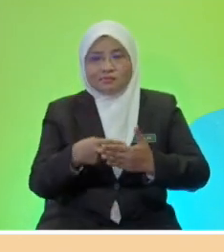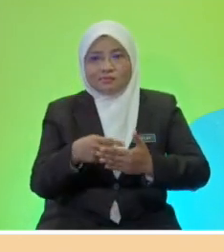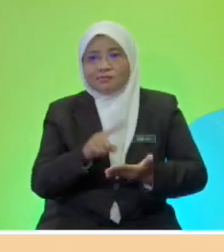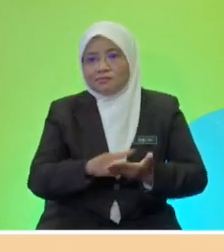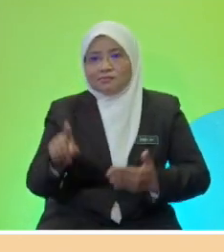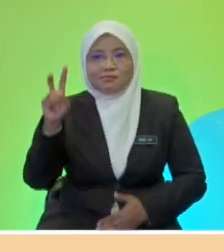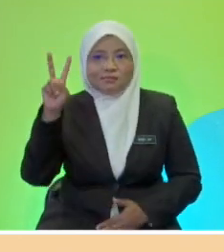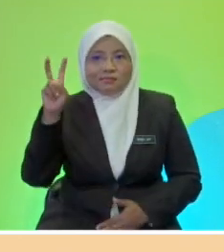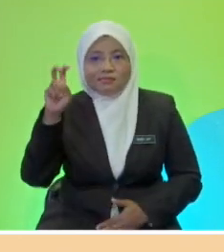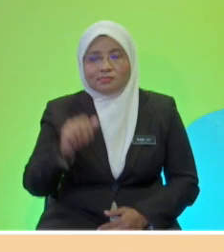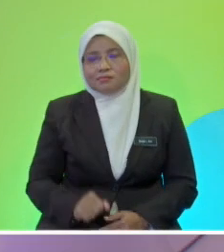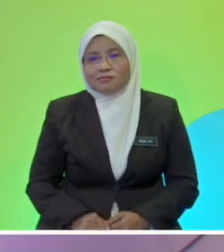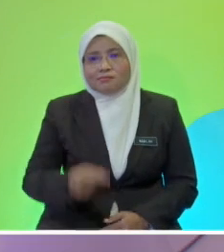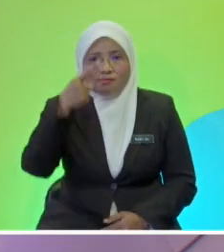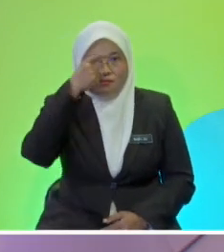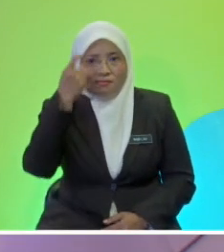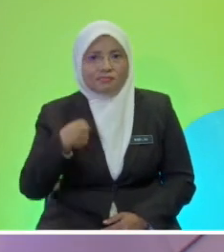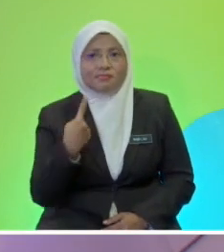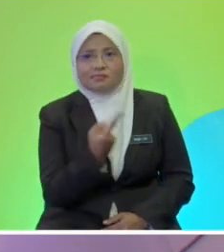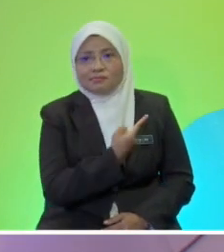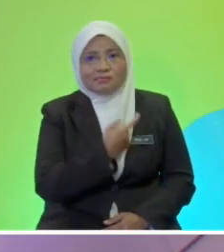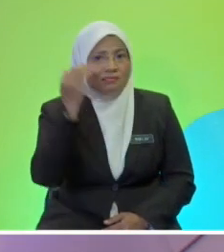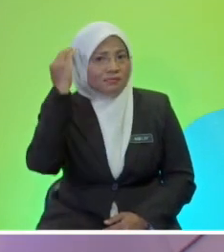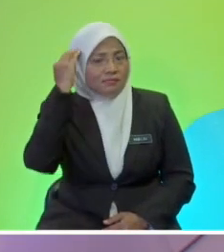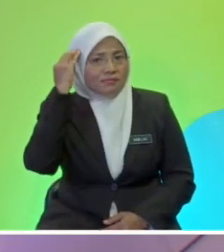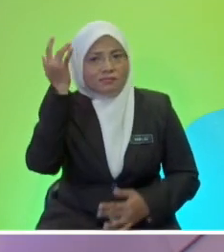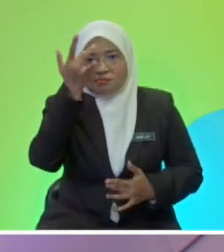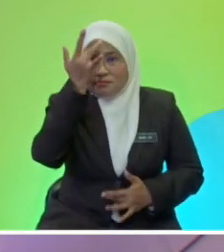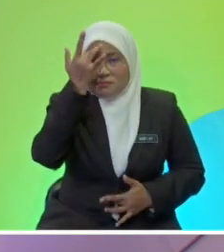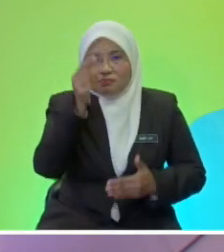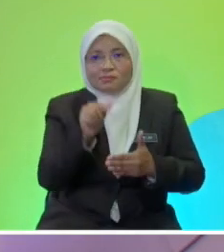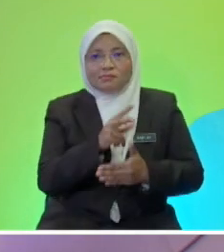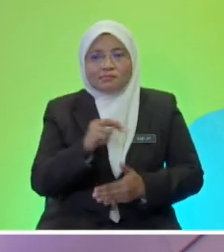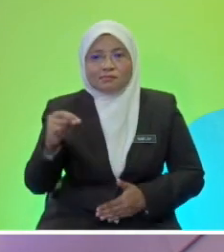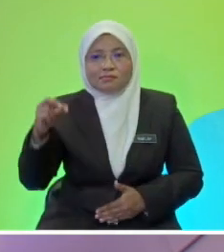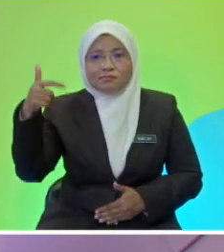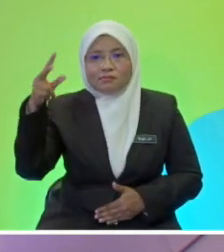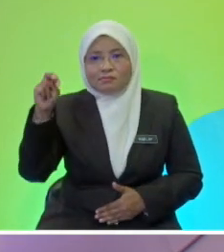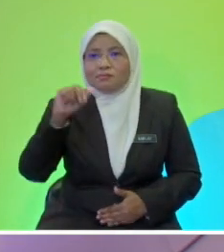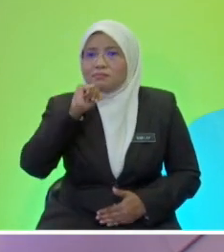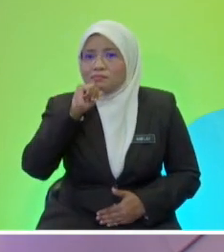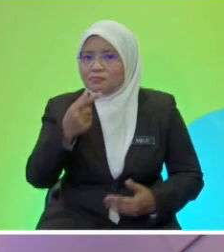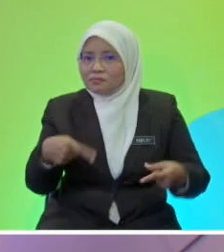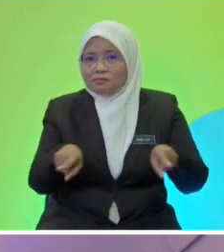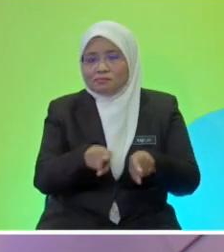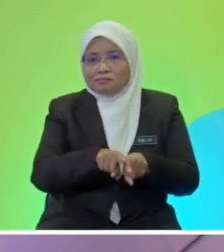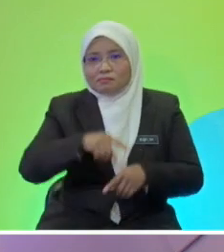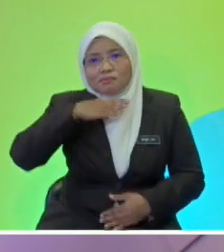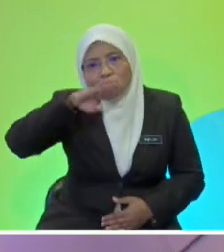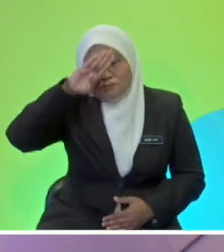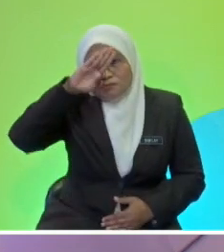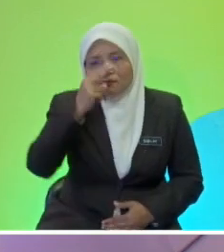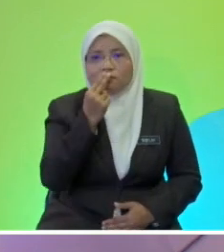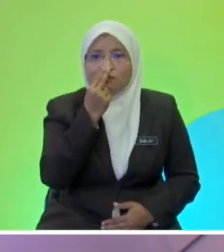Oke sebab kita tahu bahwa penyakit gangguan jin ini dia bukan seperti kita sakit demam gitu semen kita beli